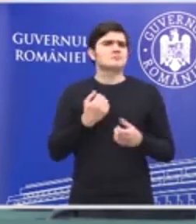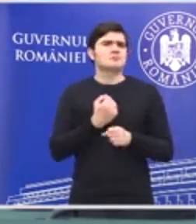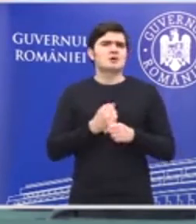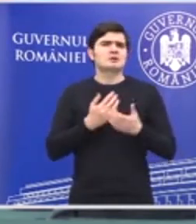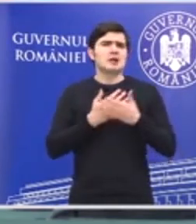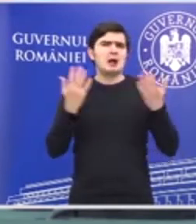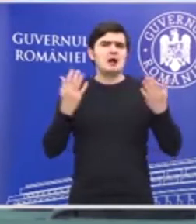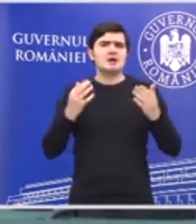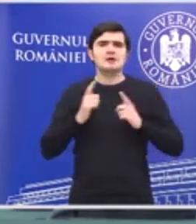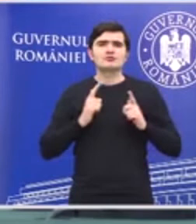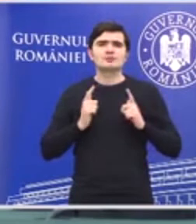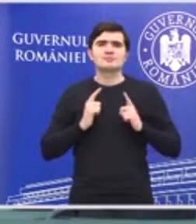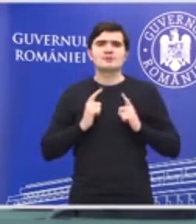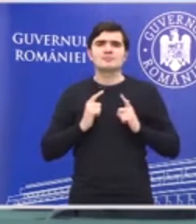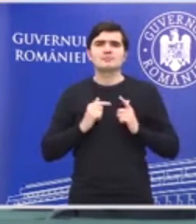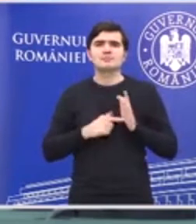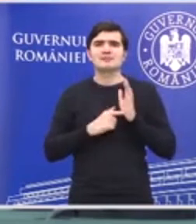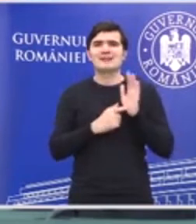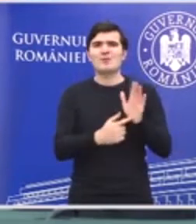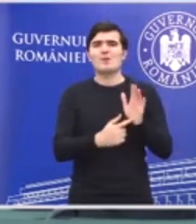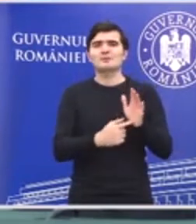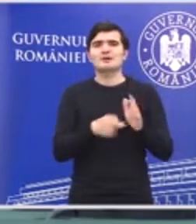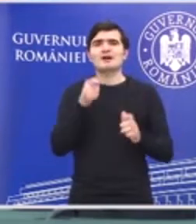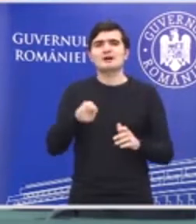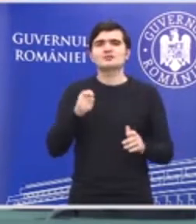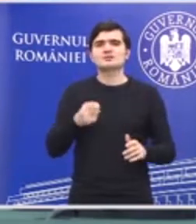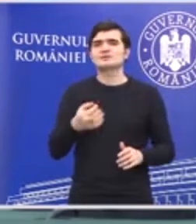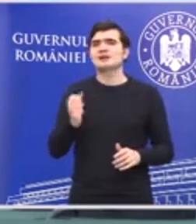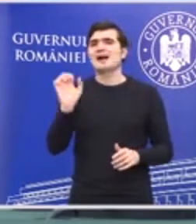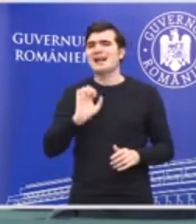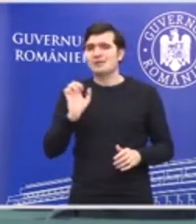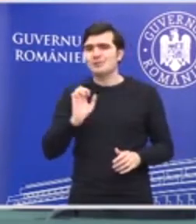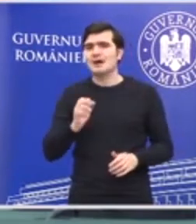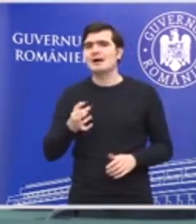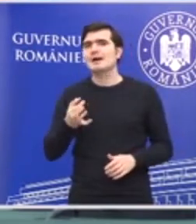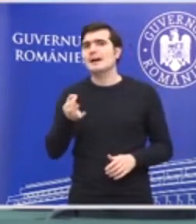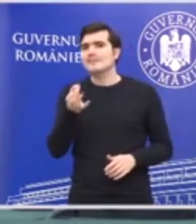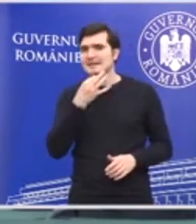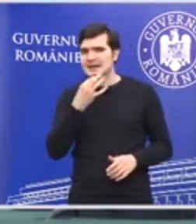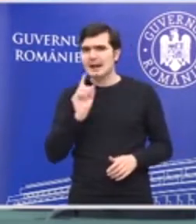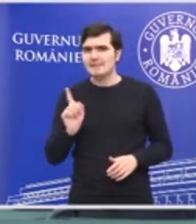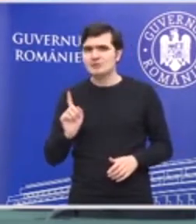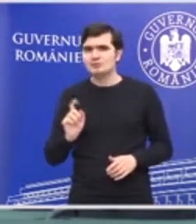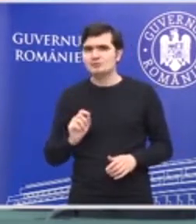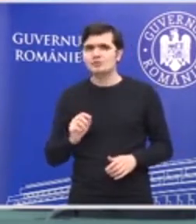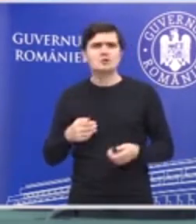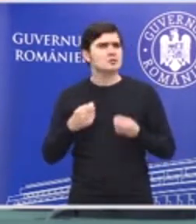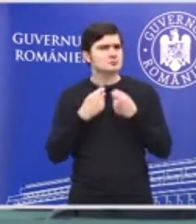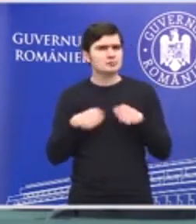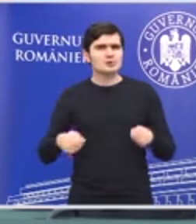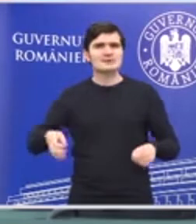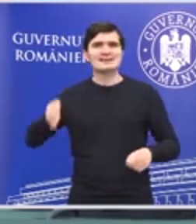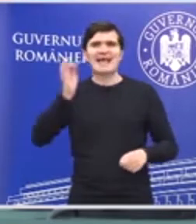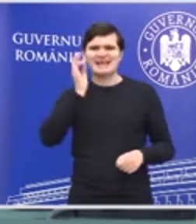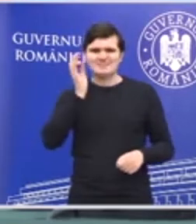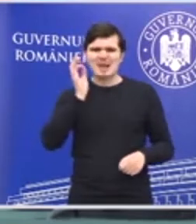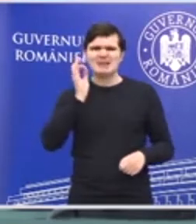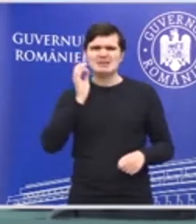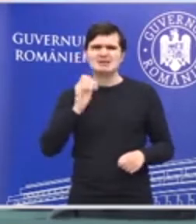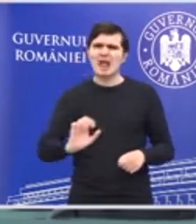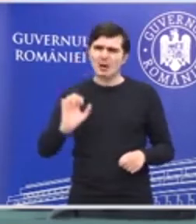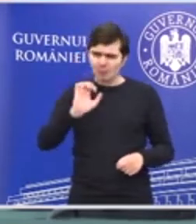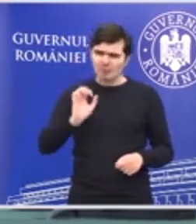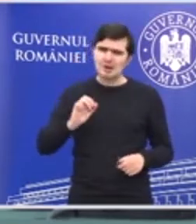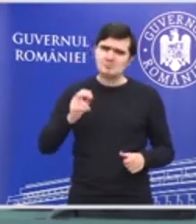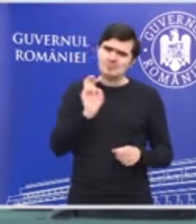clar. Așteptăm recomandările Agenției Europene a Medicamentului. Sunt implicați toți experții de la nivel